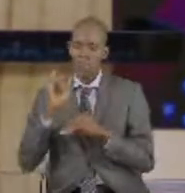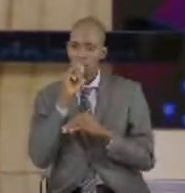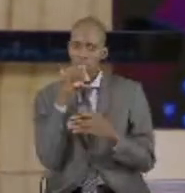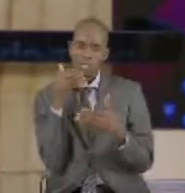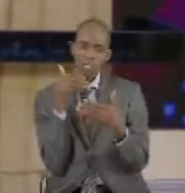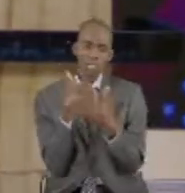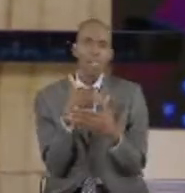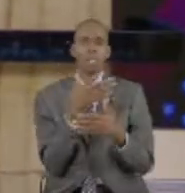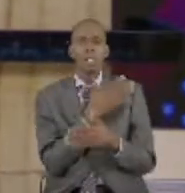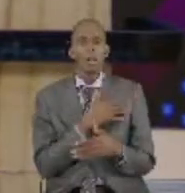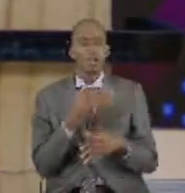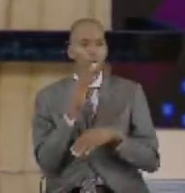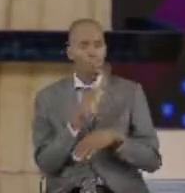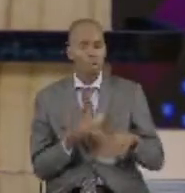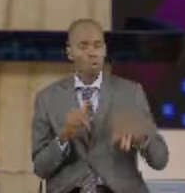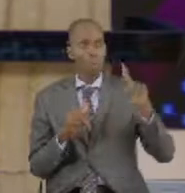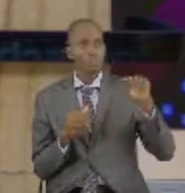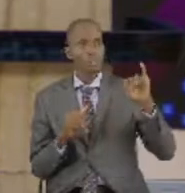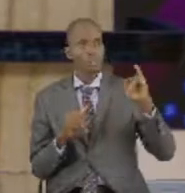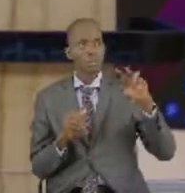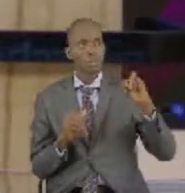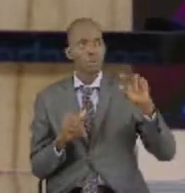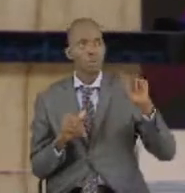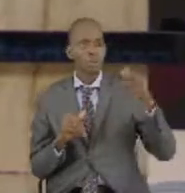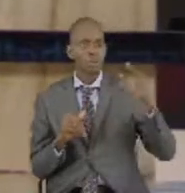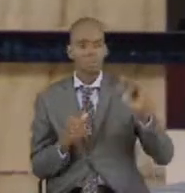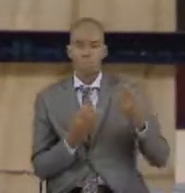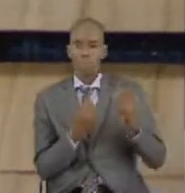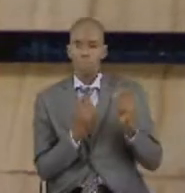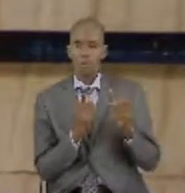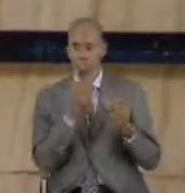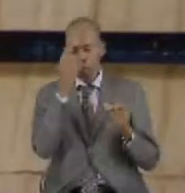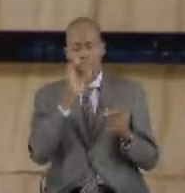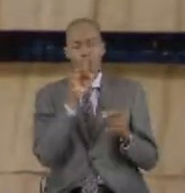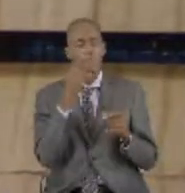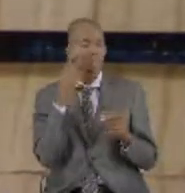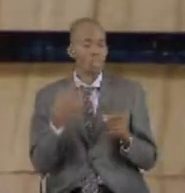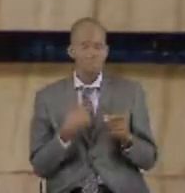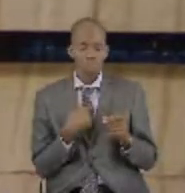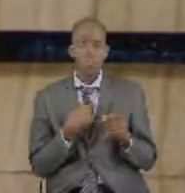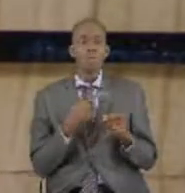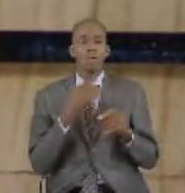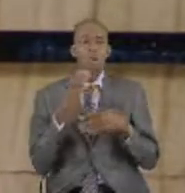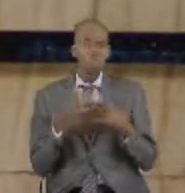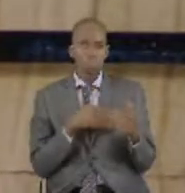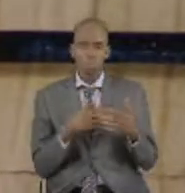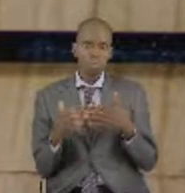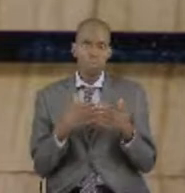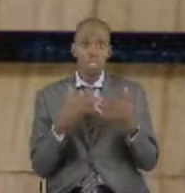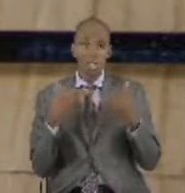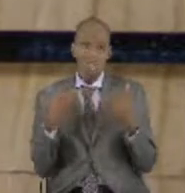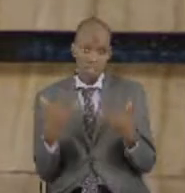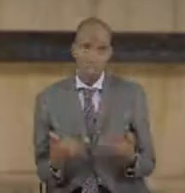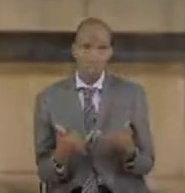maintenant timothée vient bientôt me vois pas ce que tu peux ne pas me voir si tu ne veux pas vivre tout de même